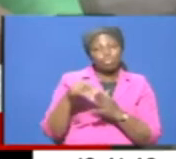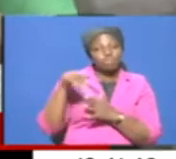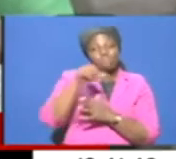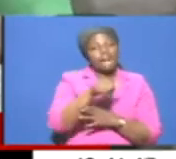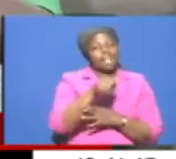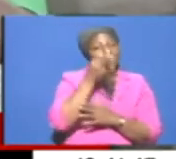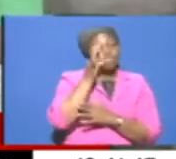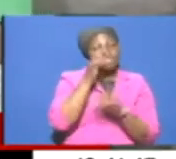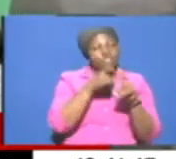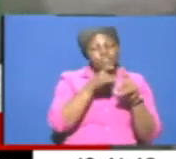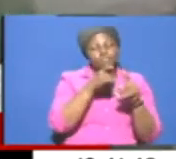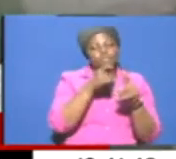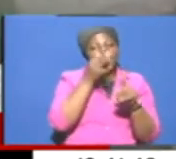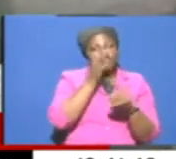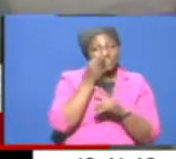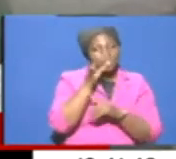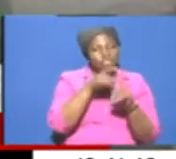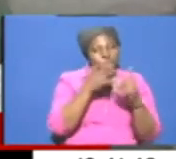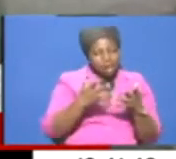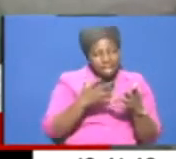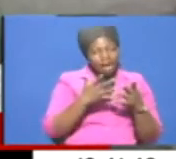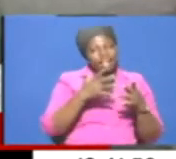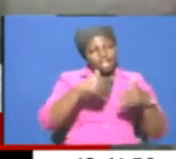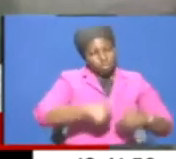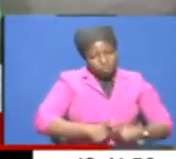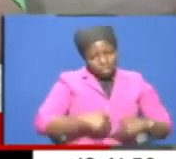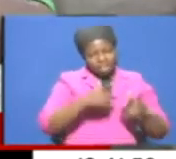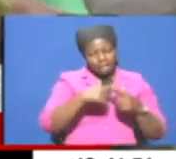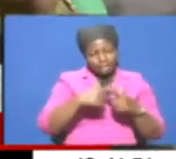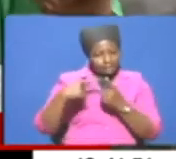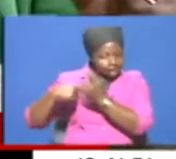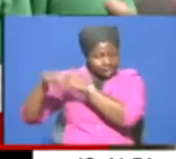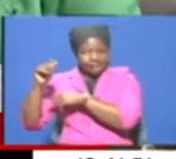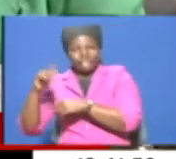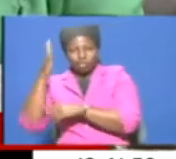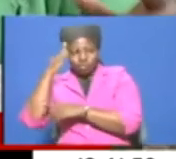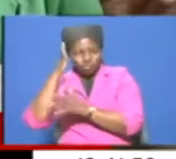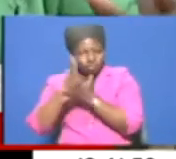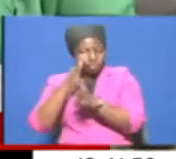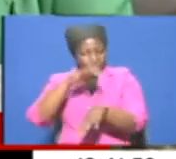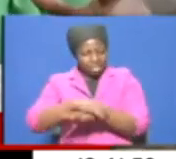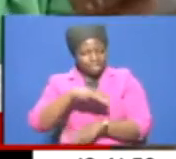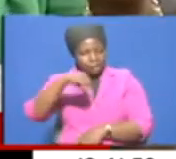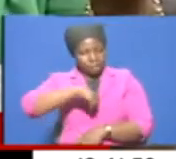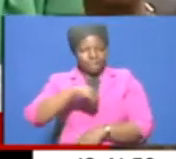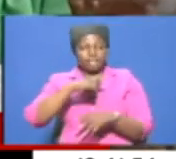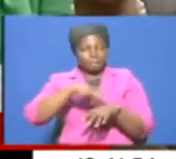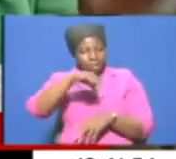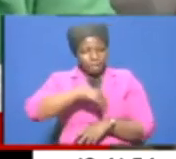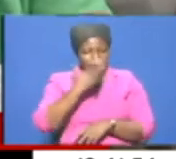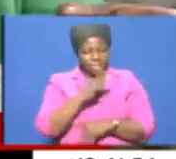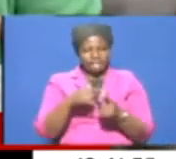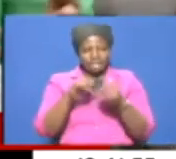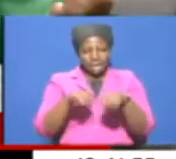kupanda wanajua ukweli watalipwa. Na wakishalipwa wataweza kufuatilia na hiyo mishe